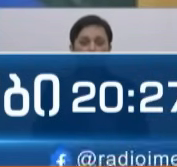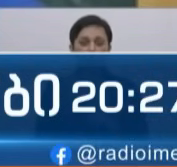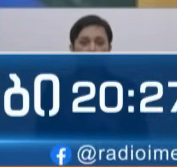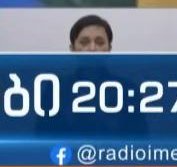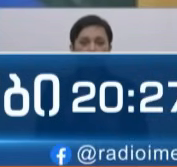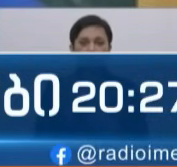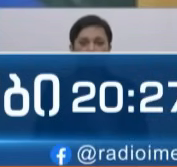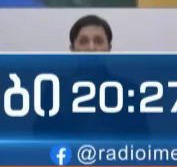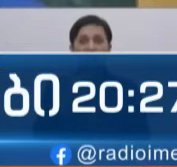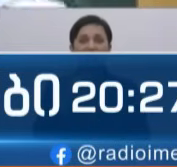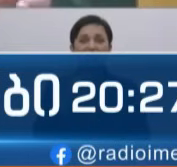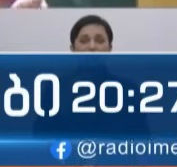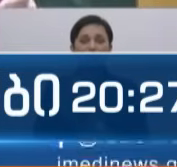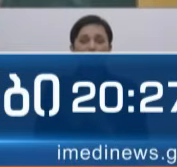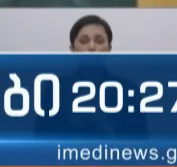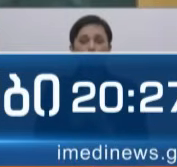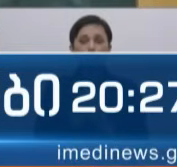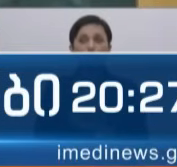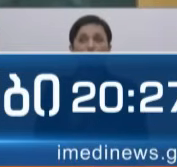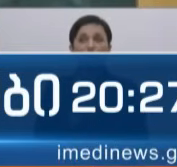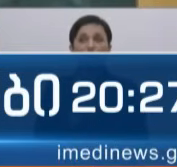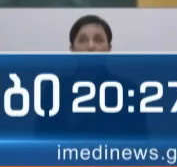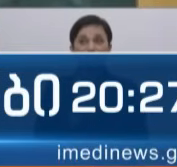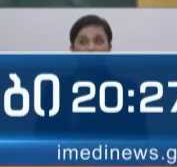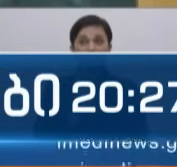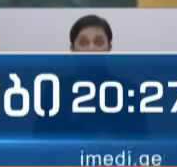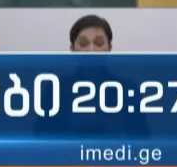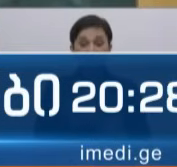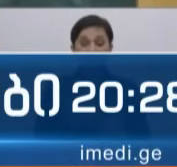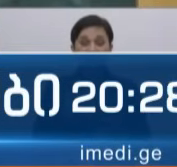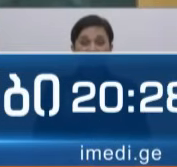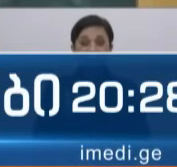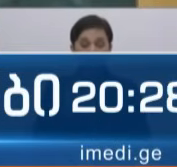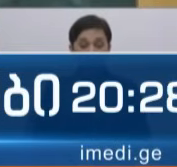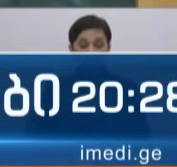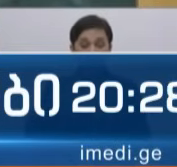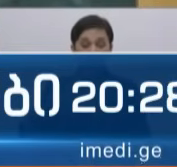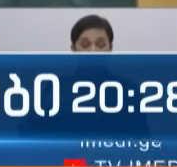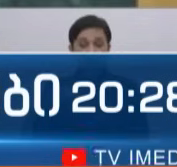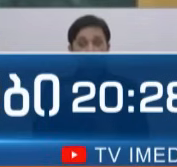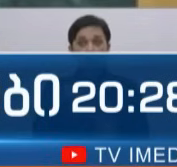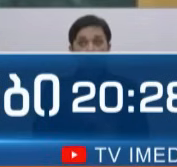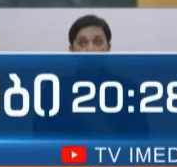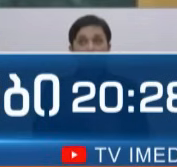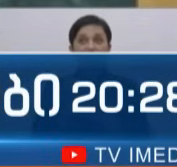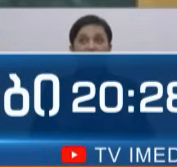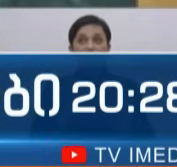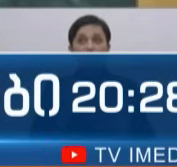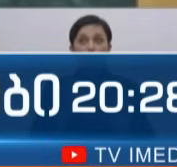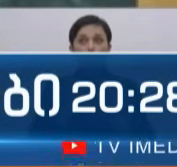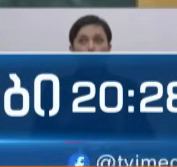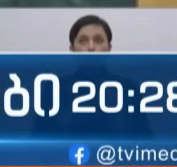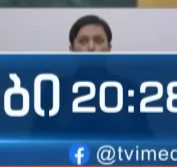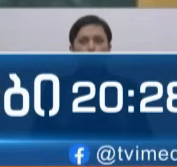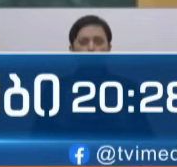რომელიც გახდა ადეიშვილის მოადგილე. ანუ ვინც სწორედ მსგავსი მეთოდი გამოიყენა საქართველოში სასამართლო სისტემაზე